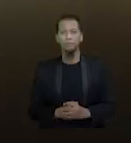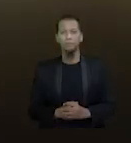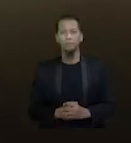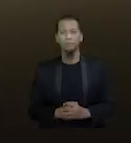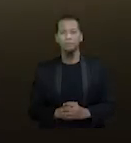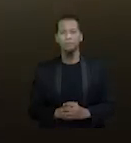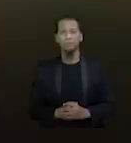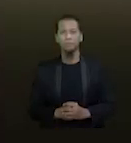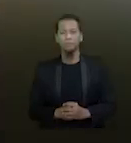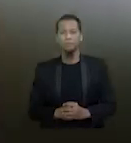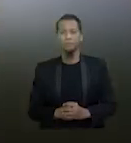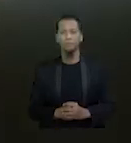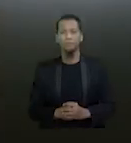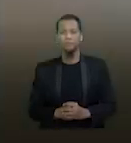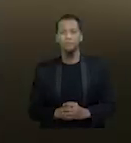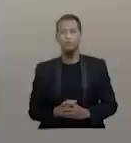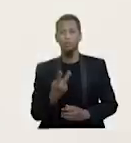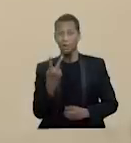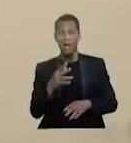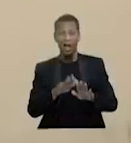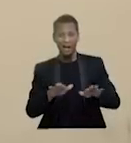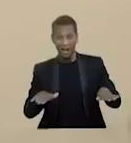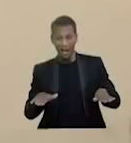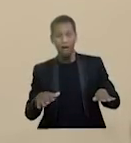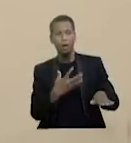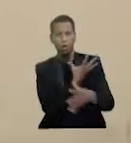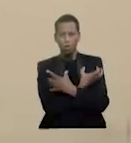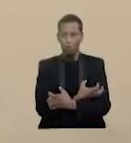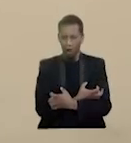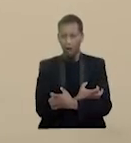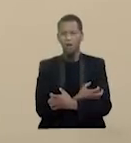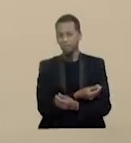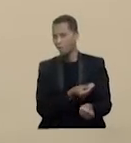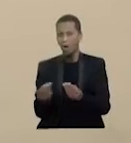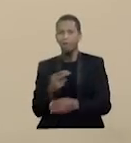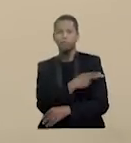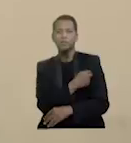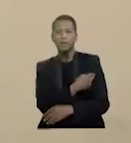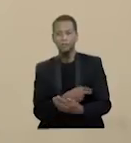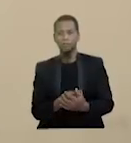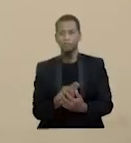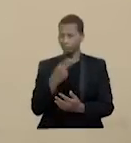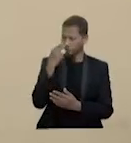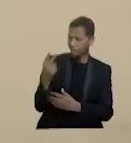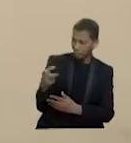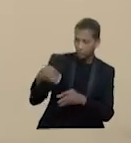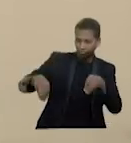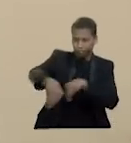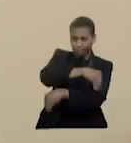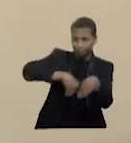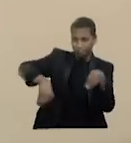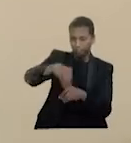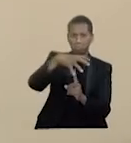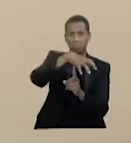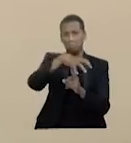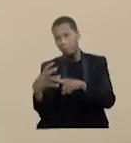seorang anak-anak terluka dan dibawa ke puskesmas. Akibat dari kejadian permainan yang roboh itu, ada dua orang korban